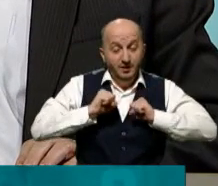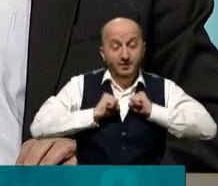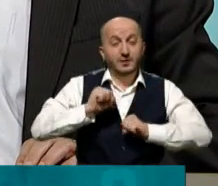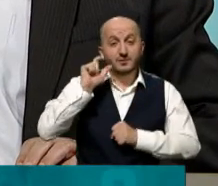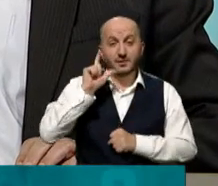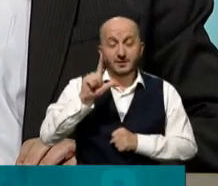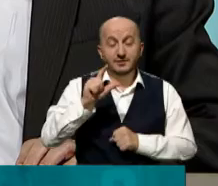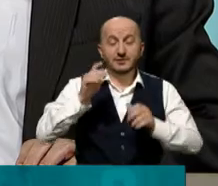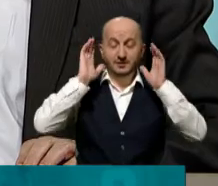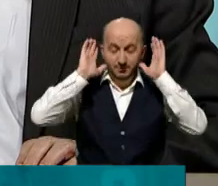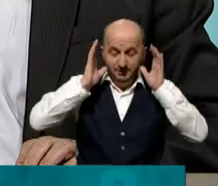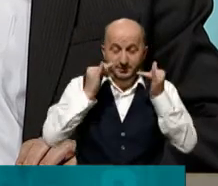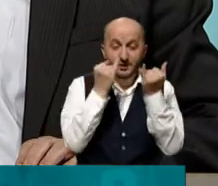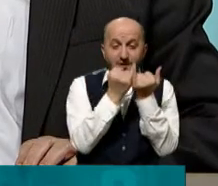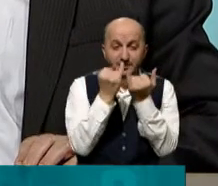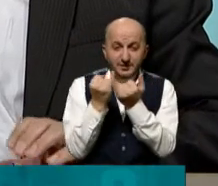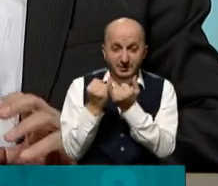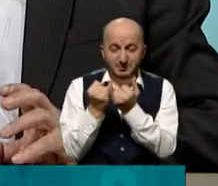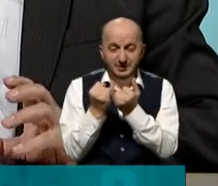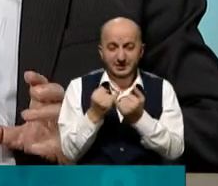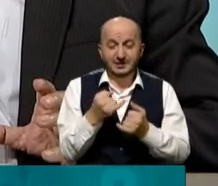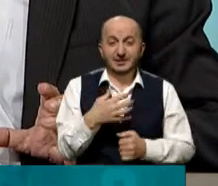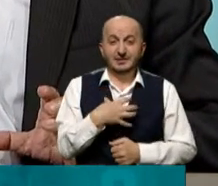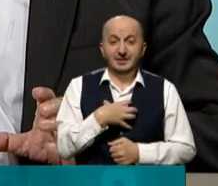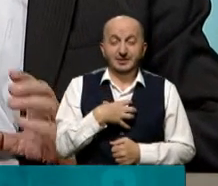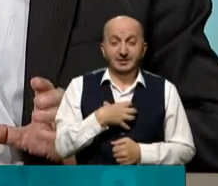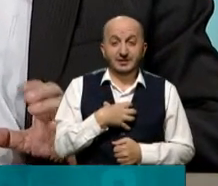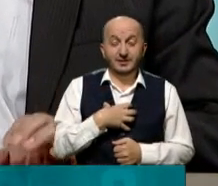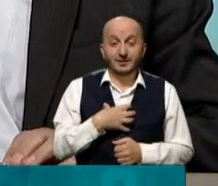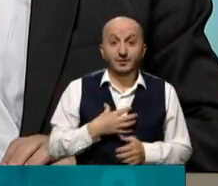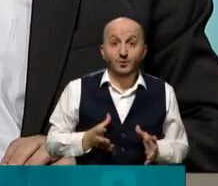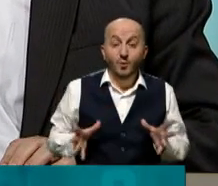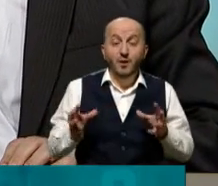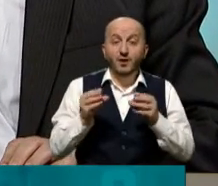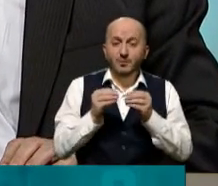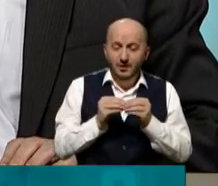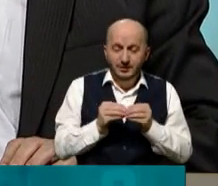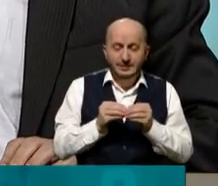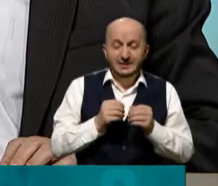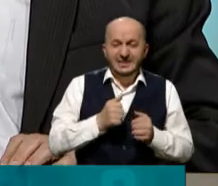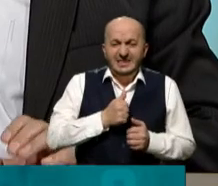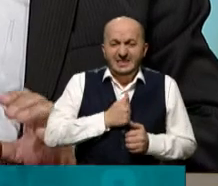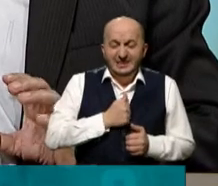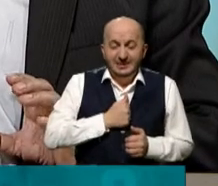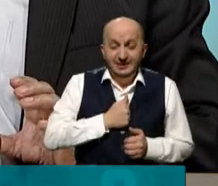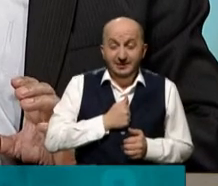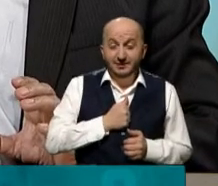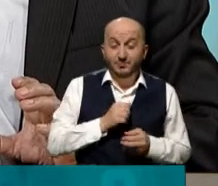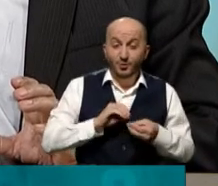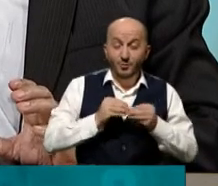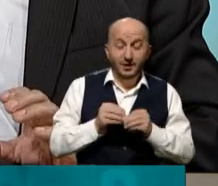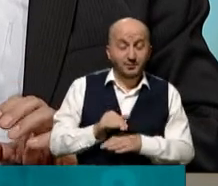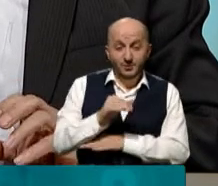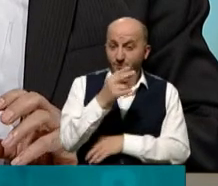Ama namaz kılan kardeşimiz hakikaten böyle kendini toparlamakta sıkıntı çekiyorsa, dikkati çabuk eğer alıyorsa,